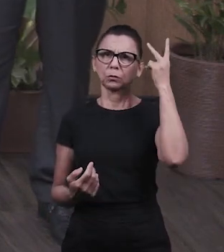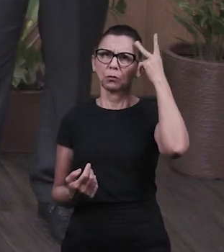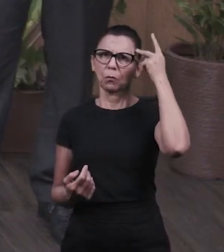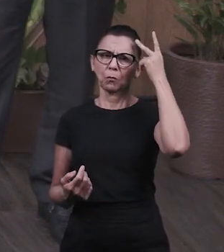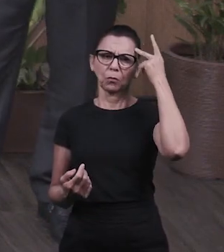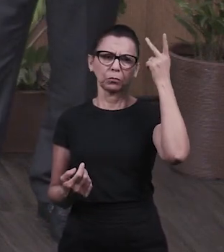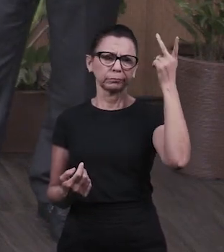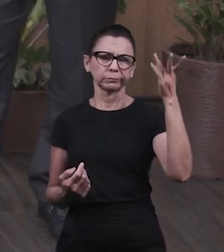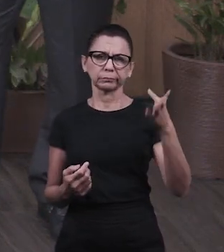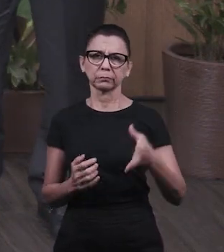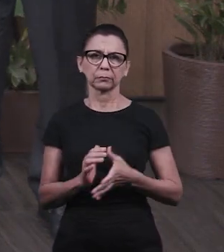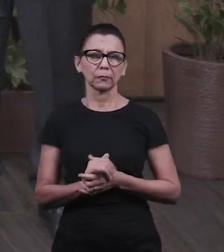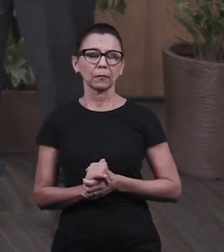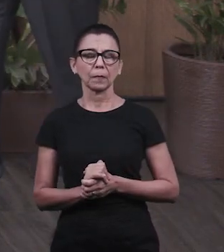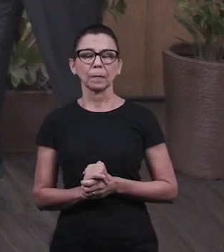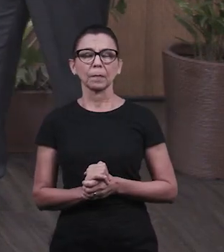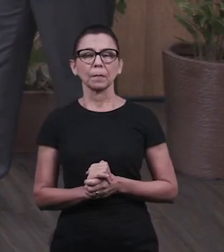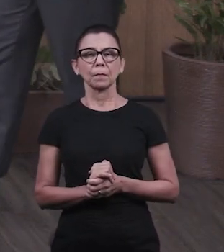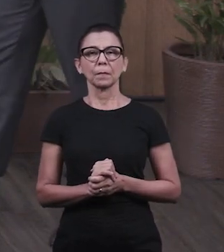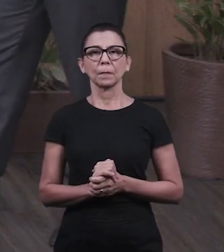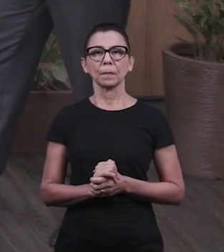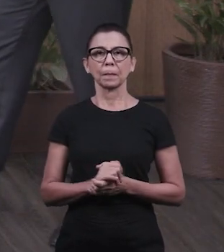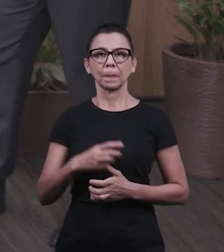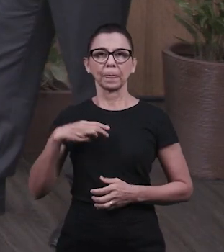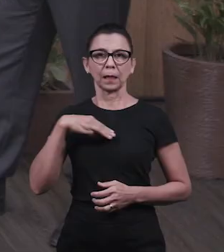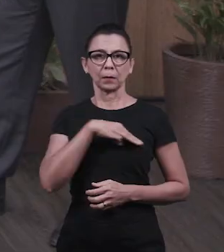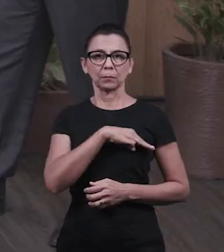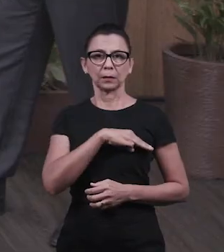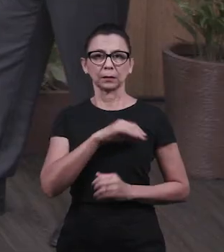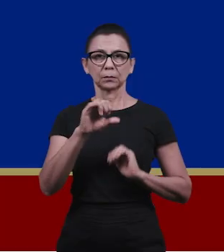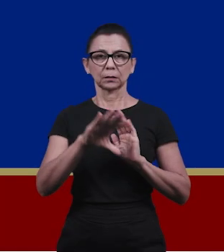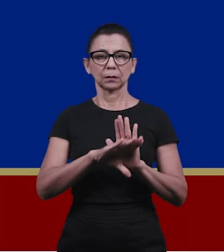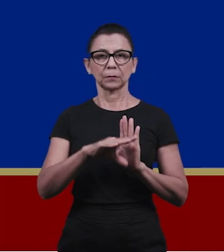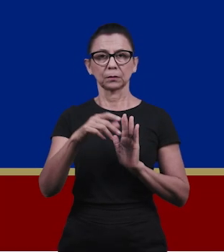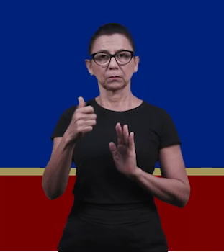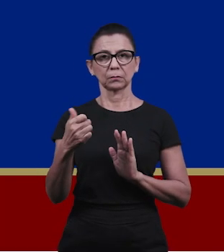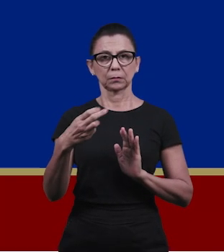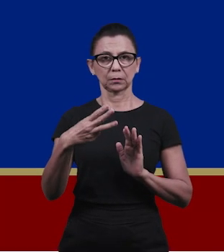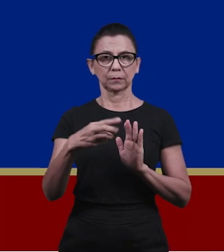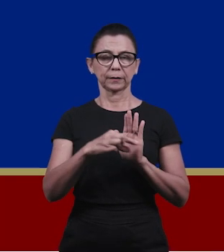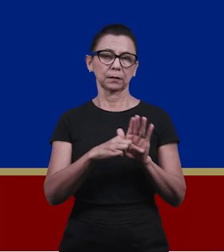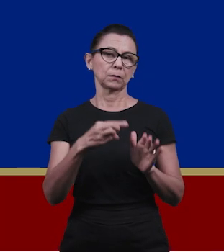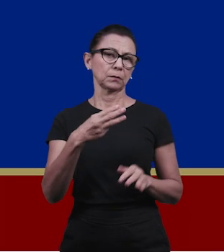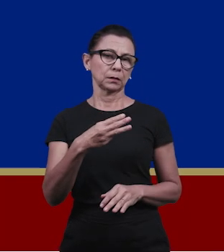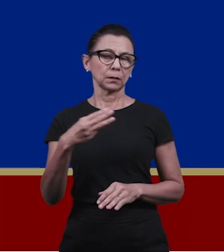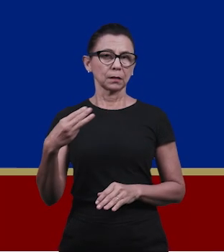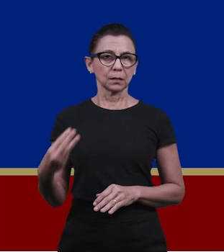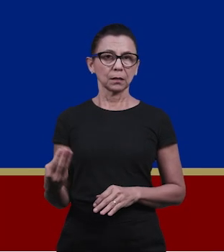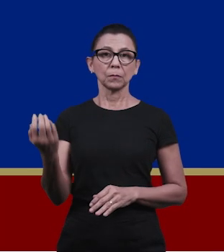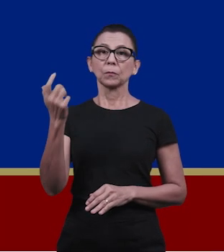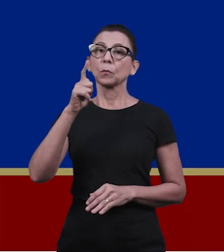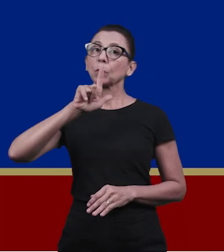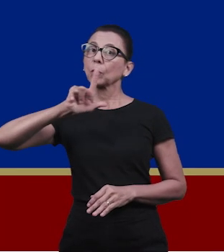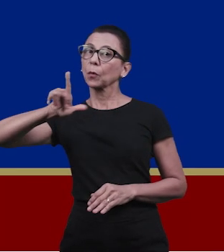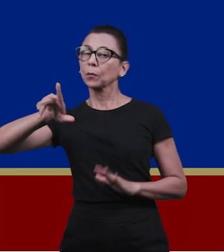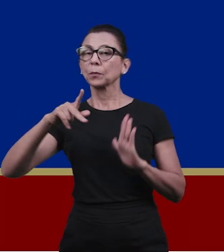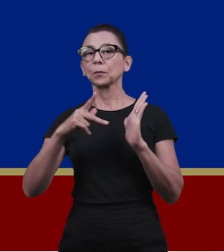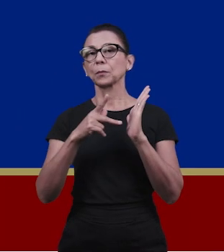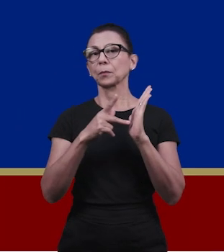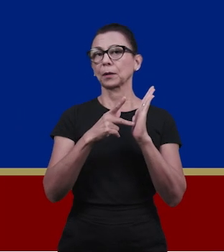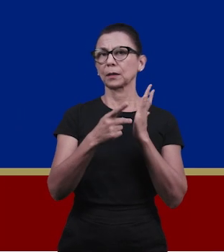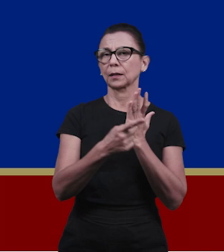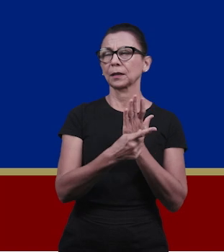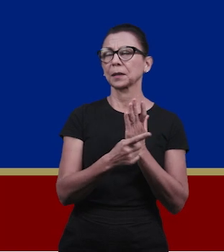обычным в наши дни. Это очень распространено в наши дни. Иную притчу сказал он им: «Царство